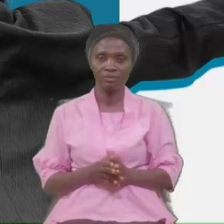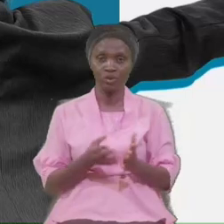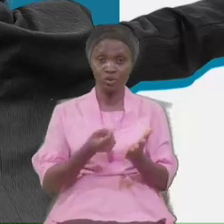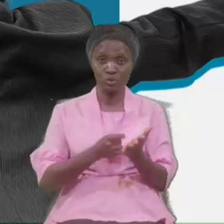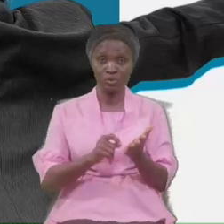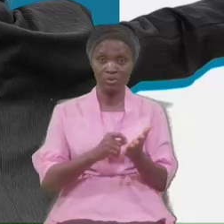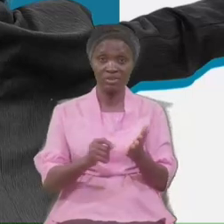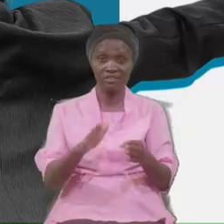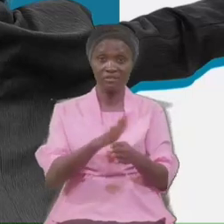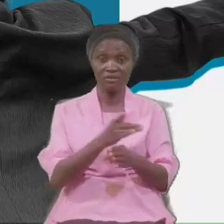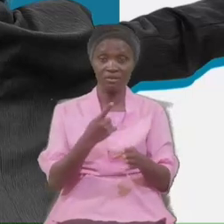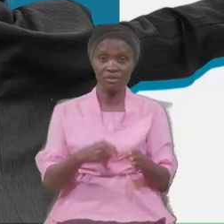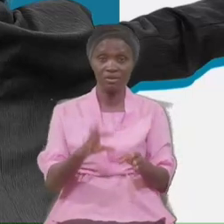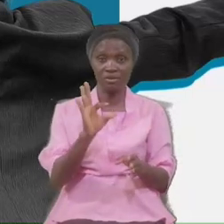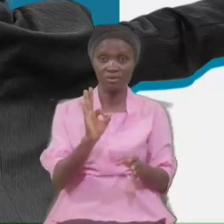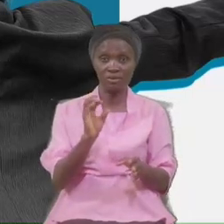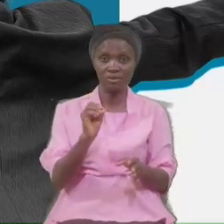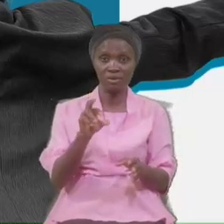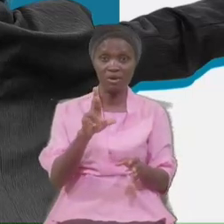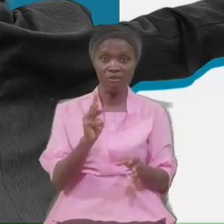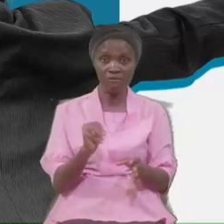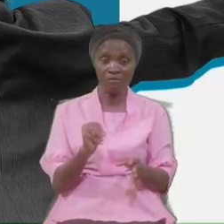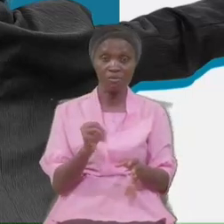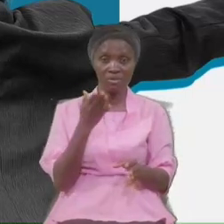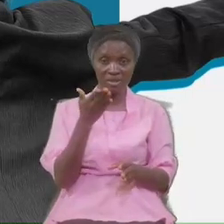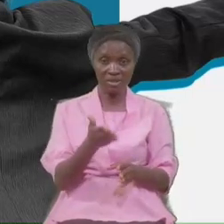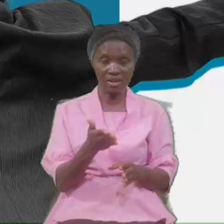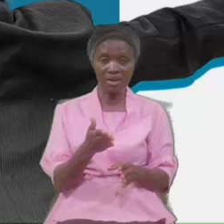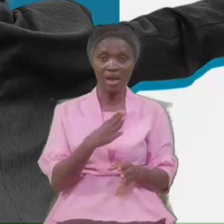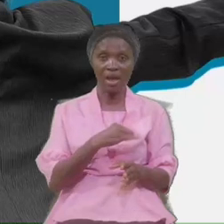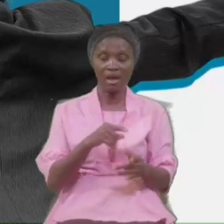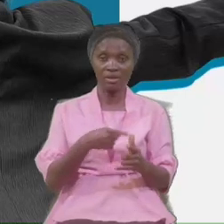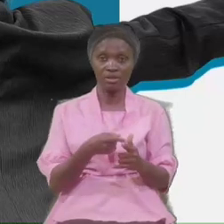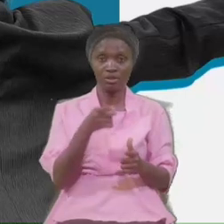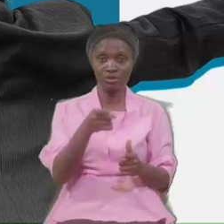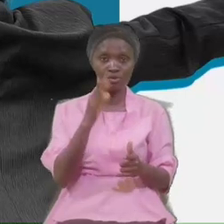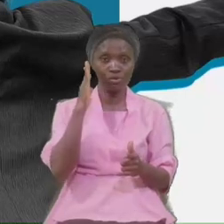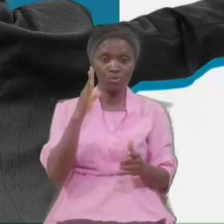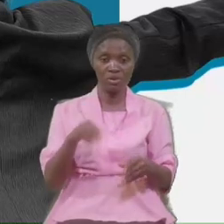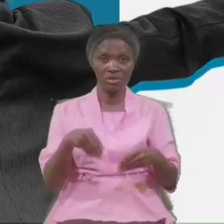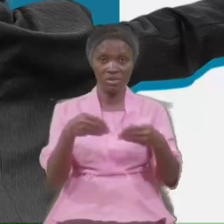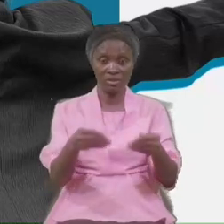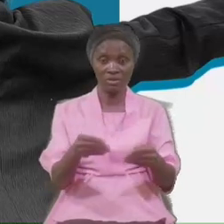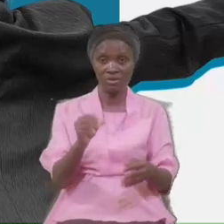Cliquez sur le lien et puis une page va s'afficher. Vous allez